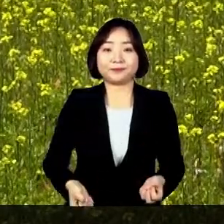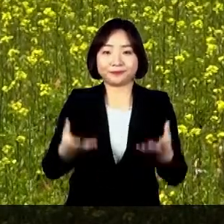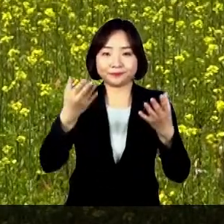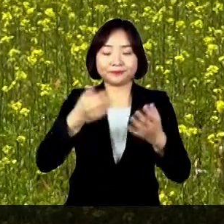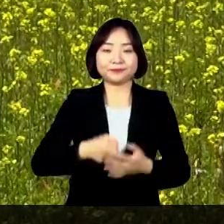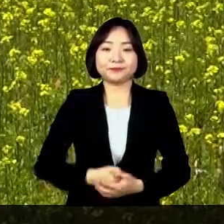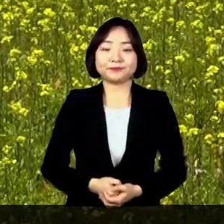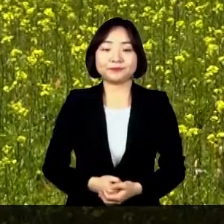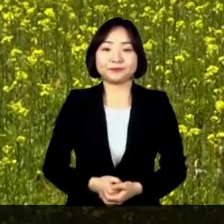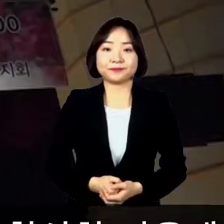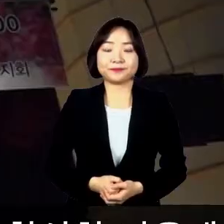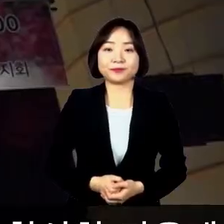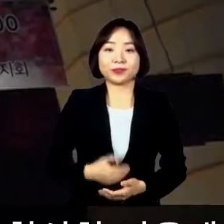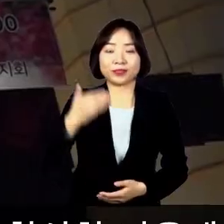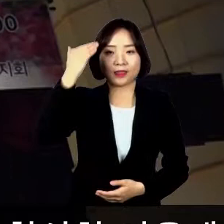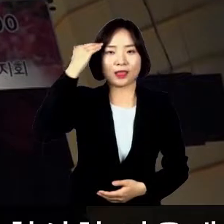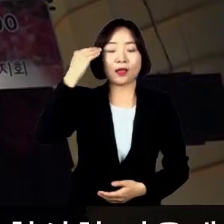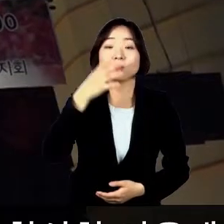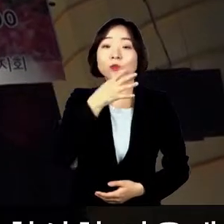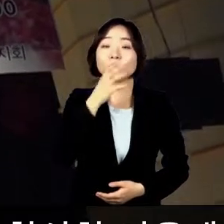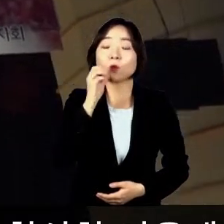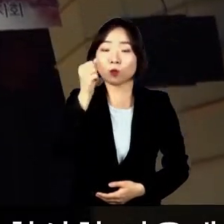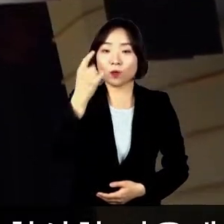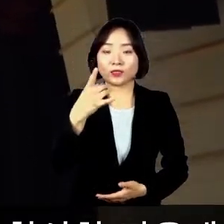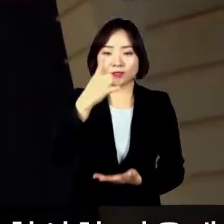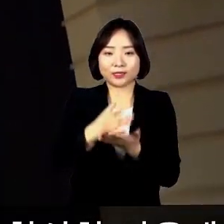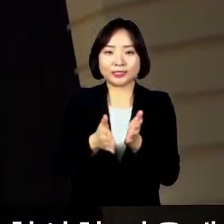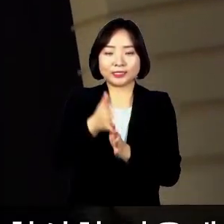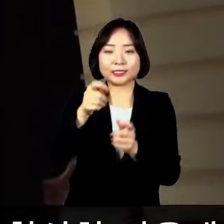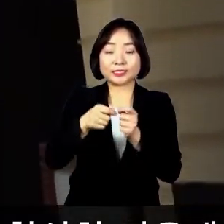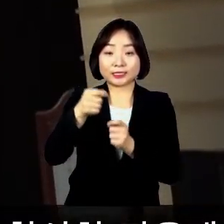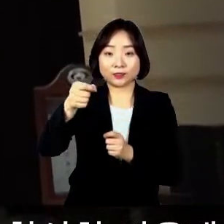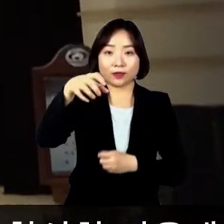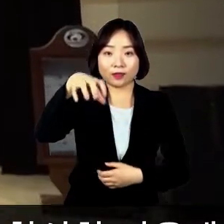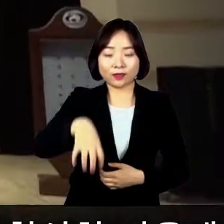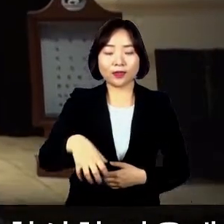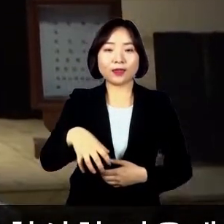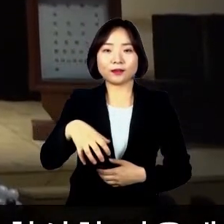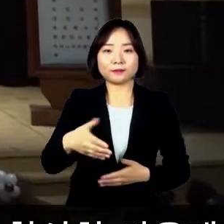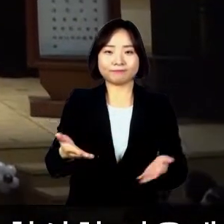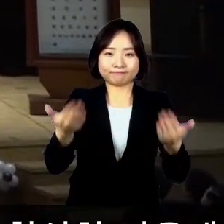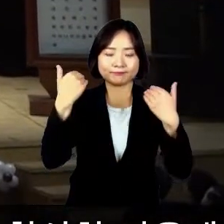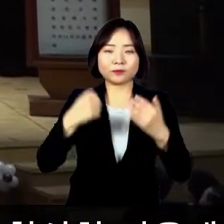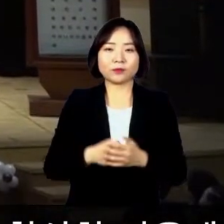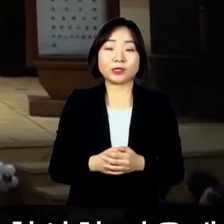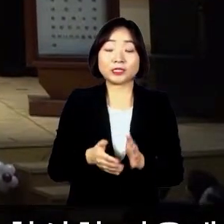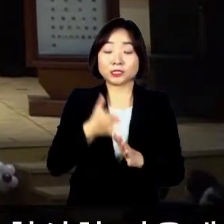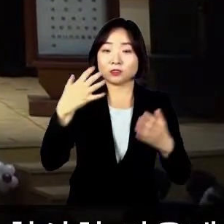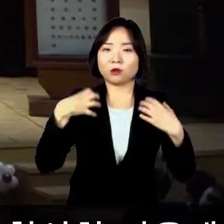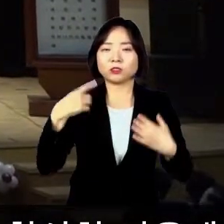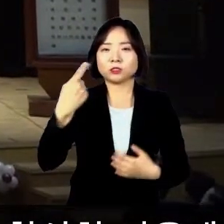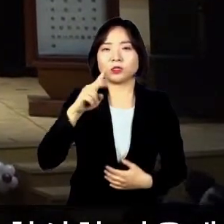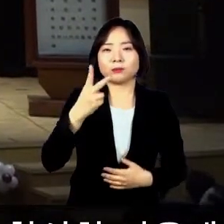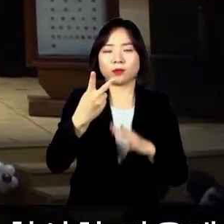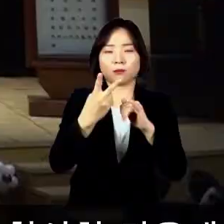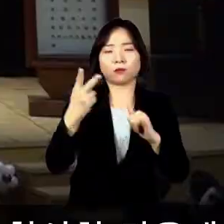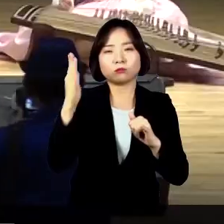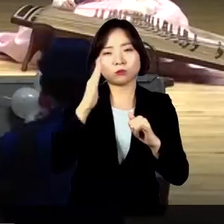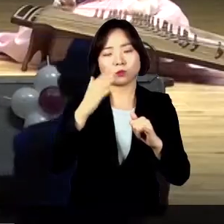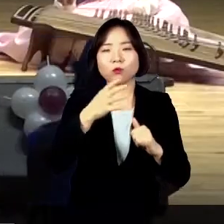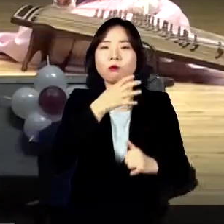기념행사가 열렸습니다. 대한노인회 천안시지회 주관으로 시청 봉서홀에서 1,200여 명 어르신들이 참석한